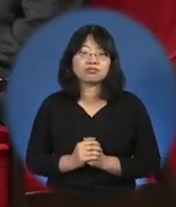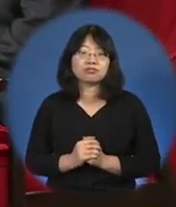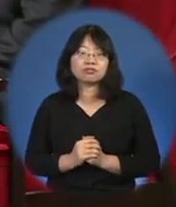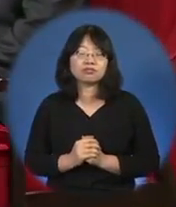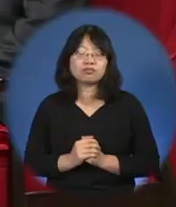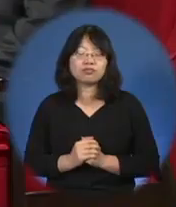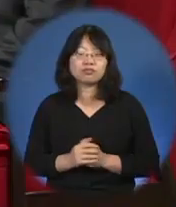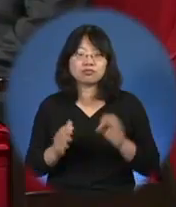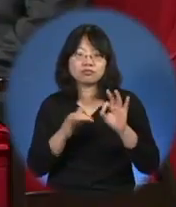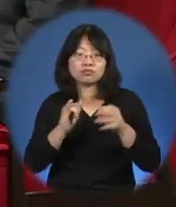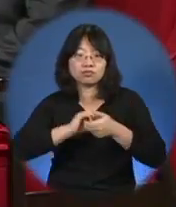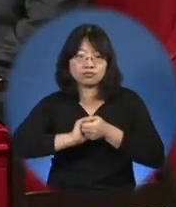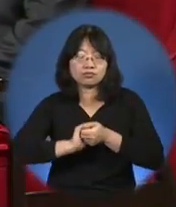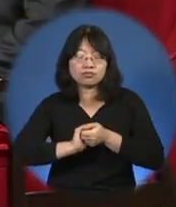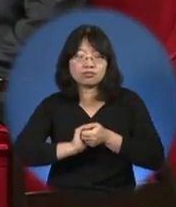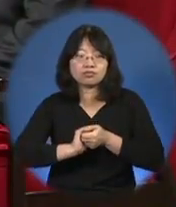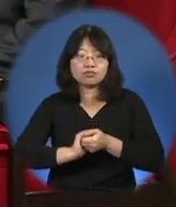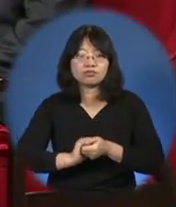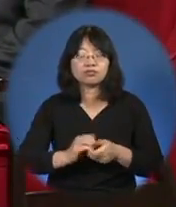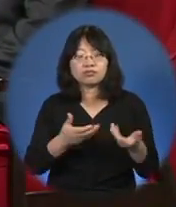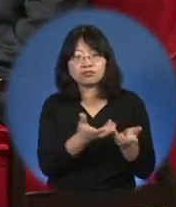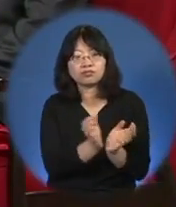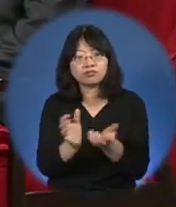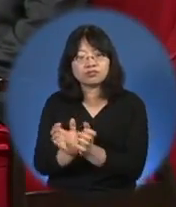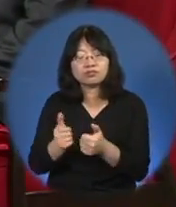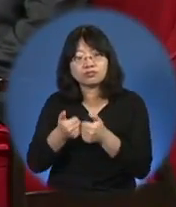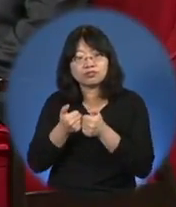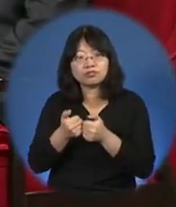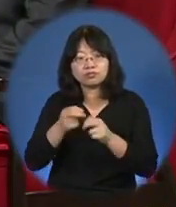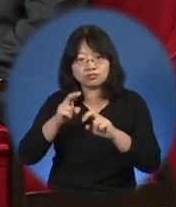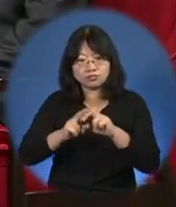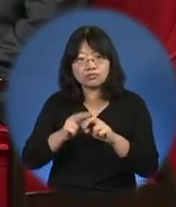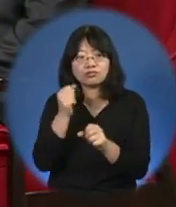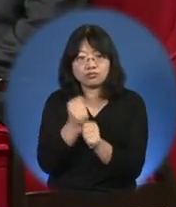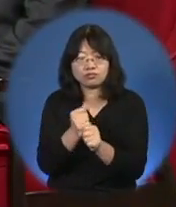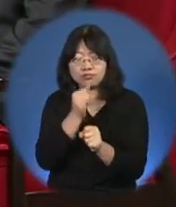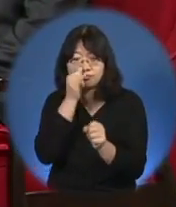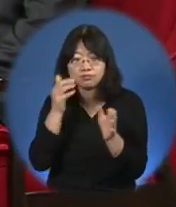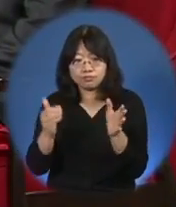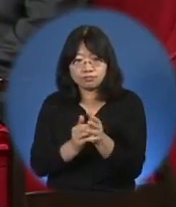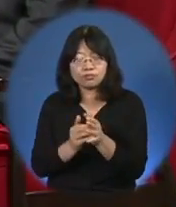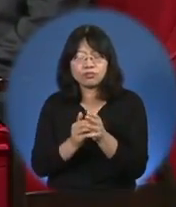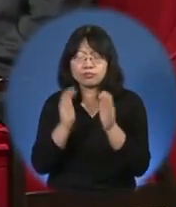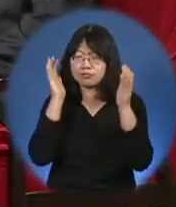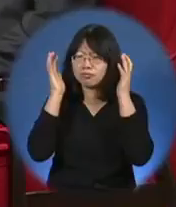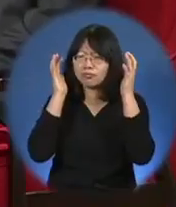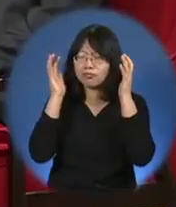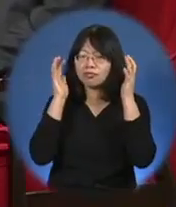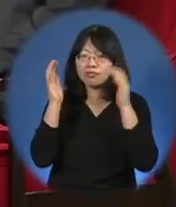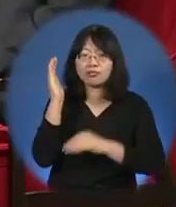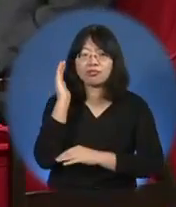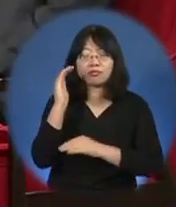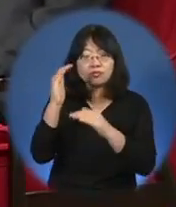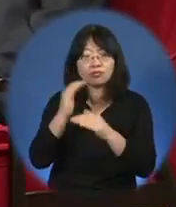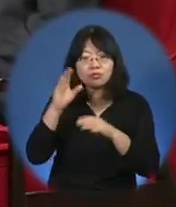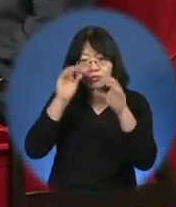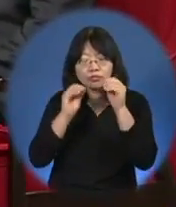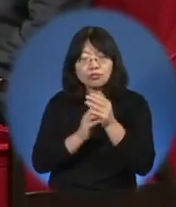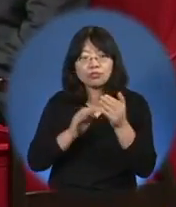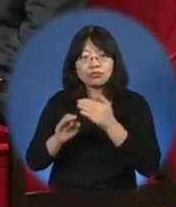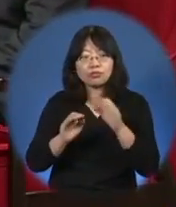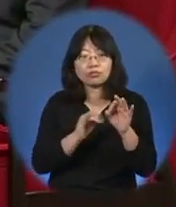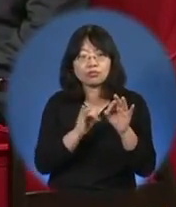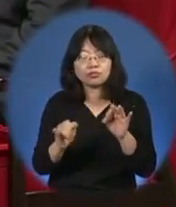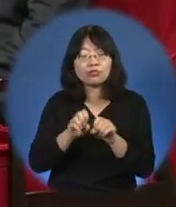한 10명 단위로 구성된 분임 토의조를 만들었습니다. 야, 복잡하네요. 예, 그래서 강의 같은 거 듣고, 그 다음에